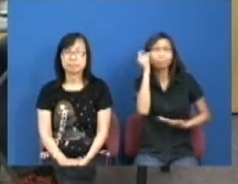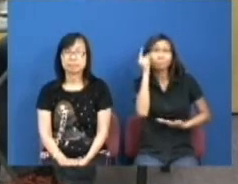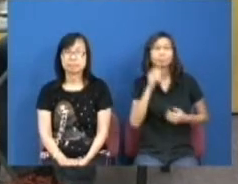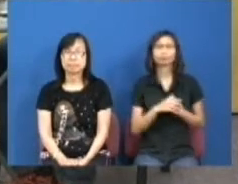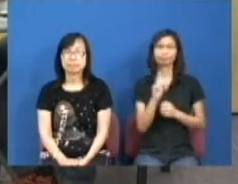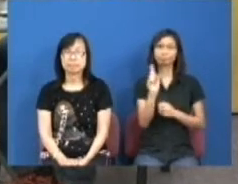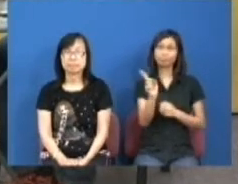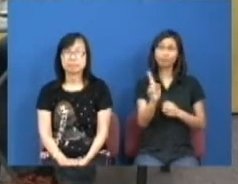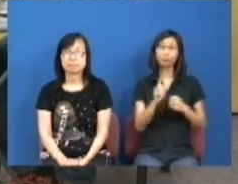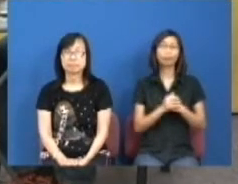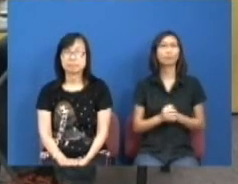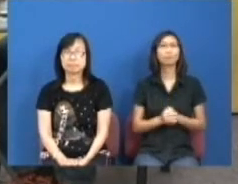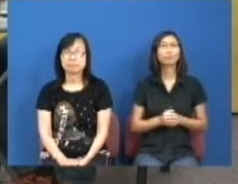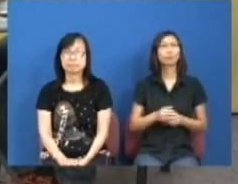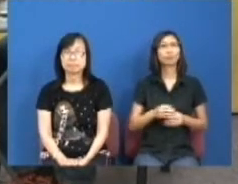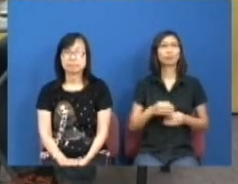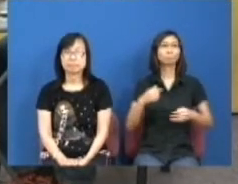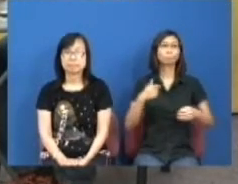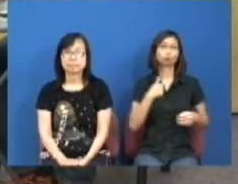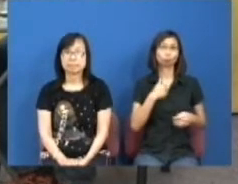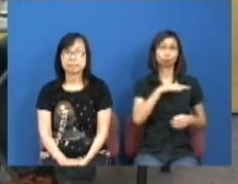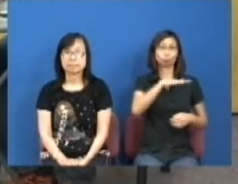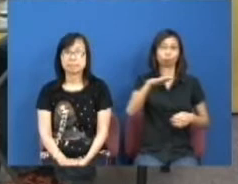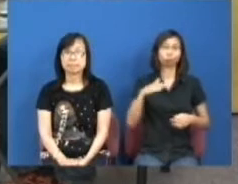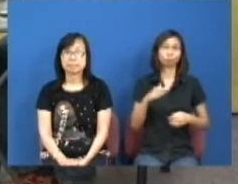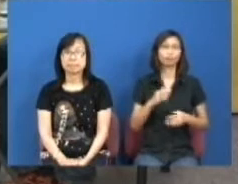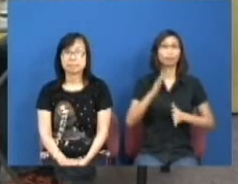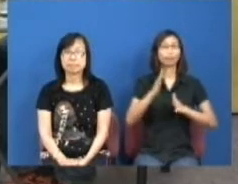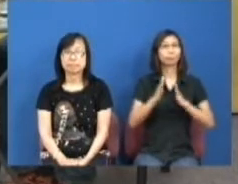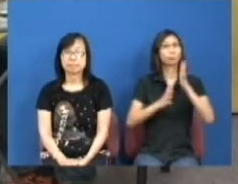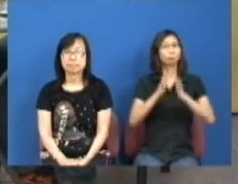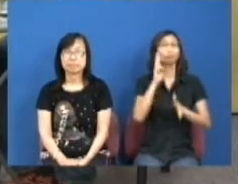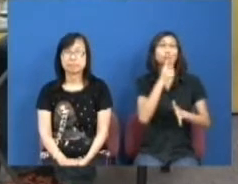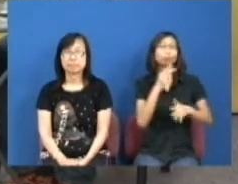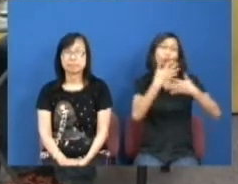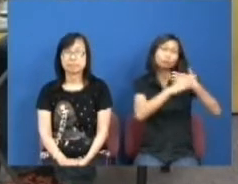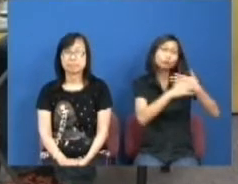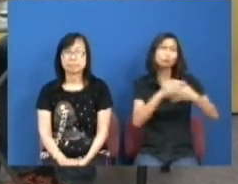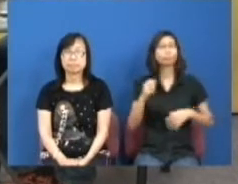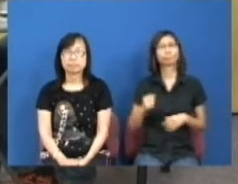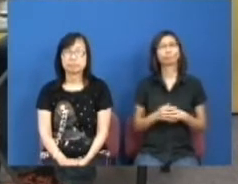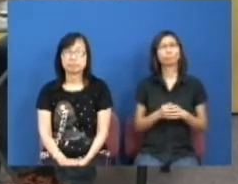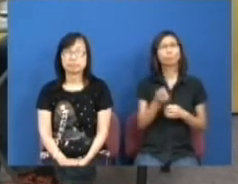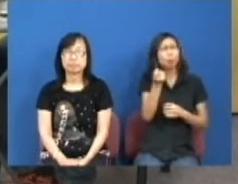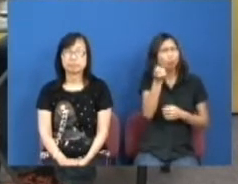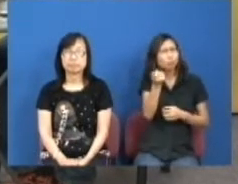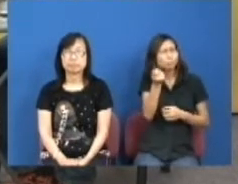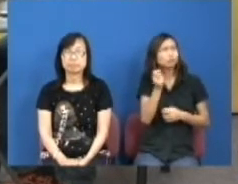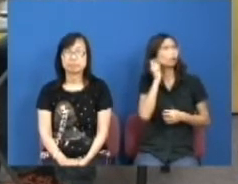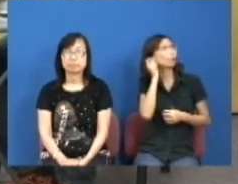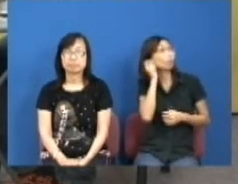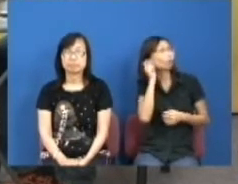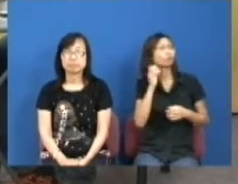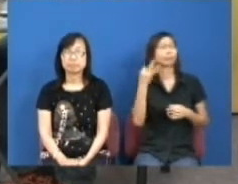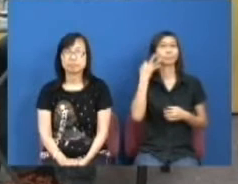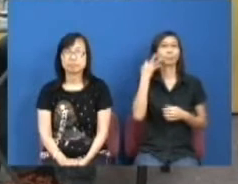為我嘅節目除咗幫我哋做手語嘅朋友之外咧，都好少女性嘅嘉賓。咁如果大家仲記得，即係我係之前向